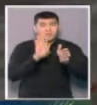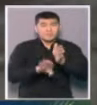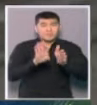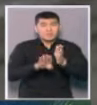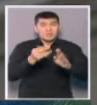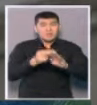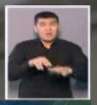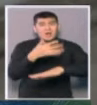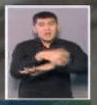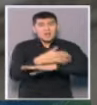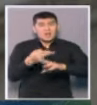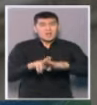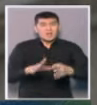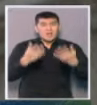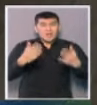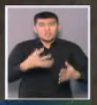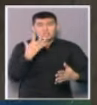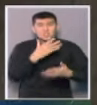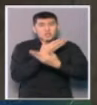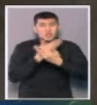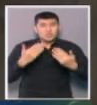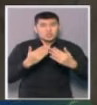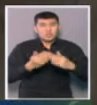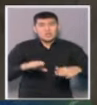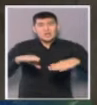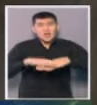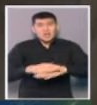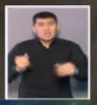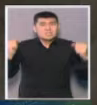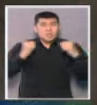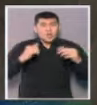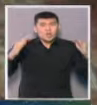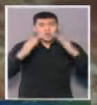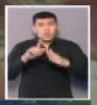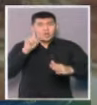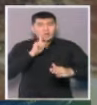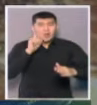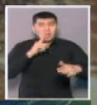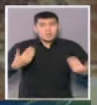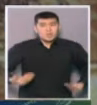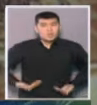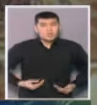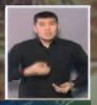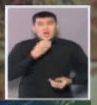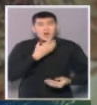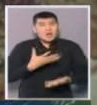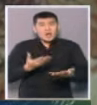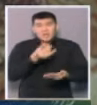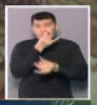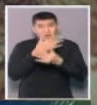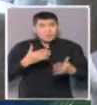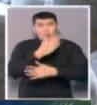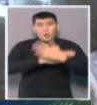Қабырғасы ылғалданып көгерген, жылуы жоқ, табанынан сыз өтетіндей салқын үйді жалдап тұрады. Жақсысын қалтасы көтермейді. Екінші